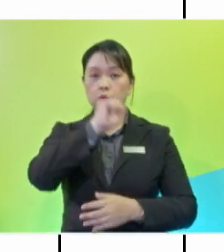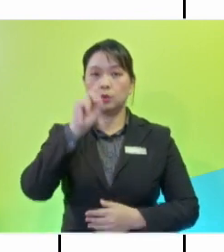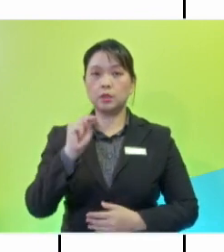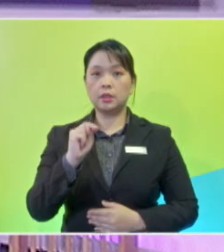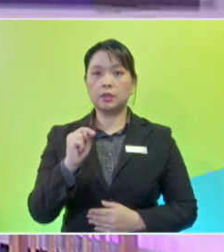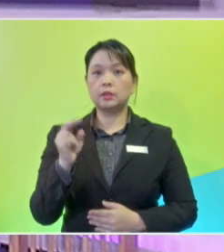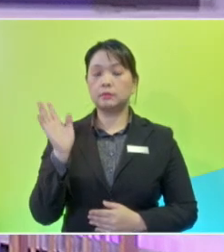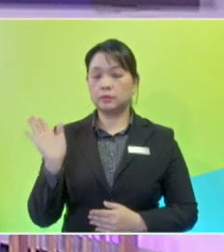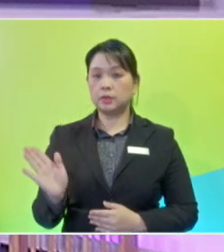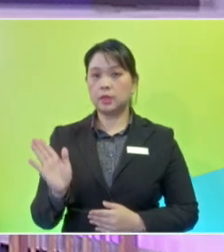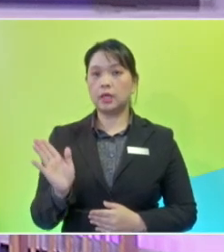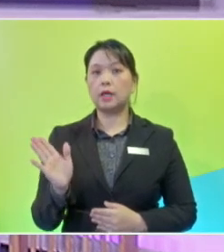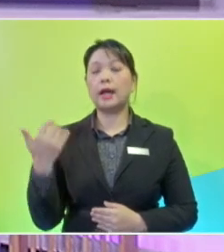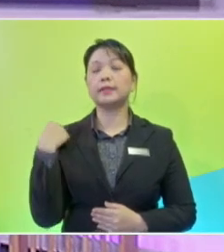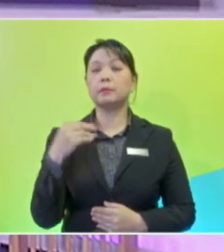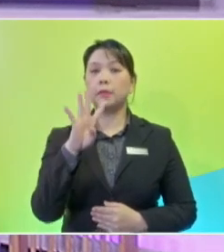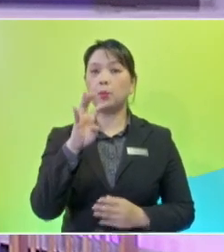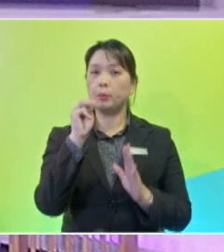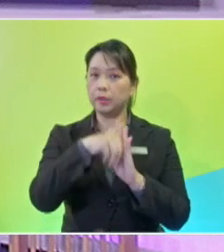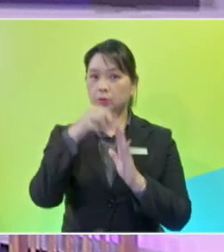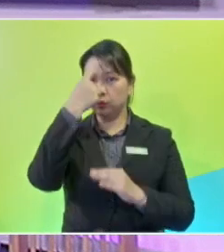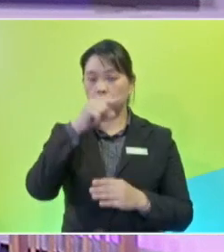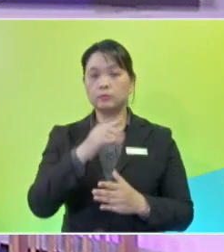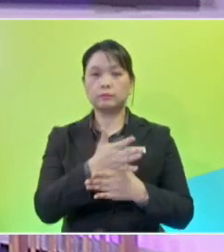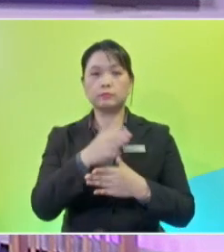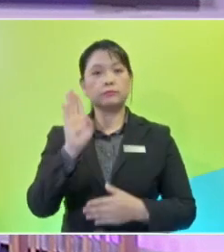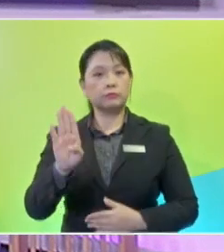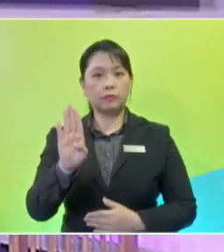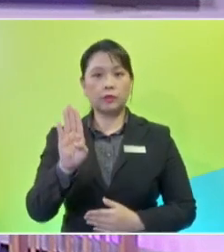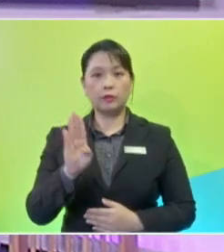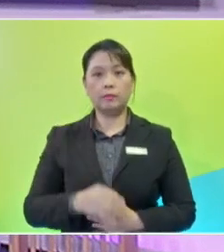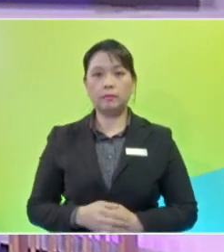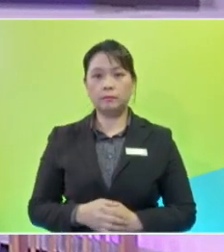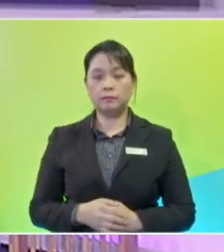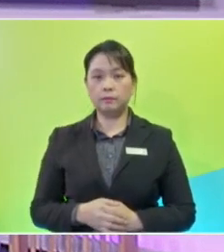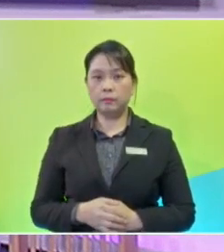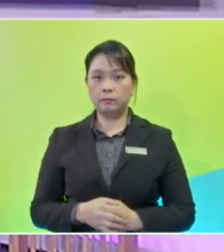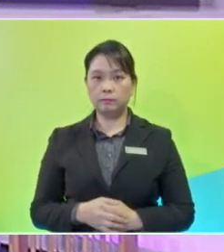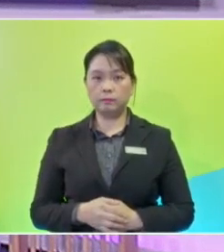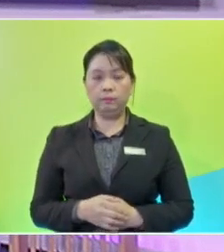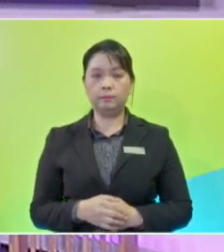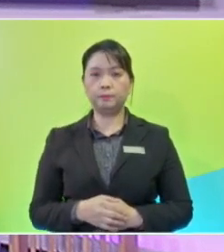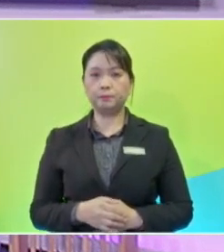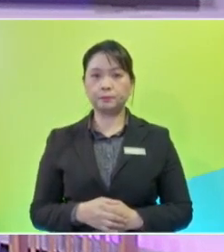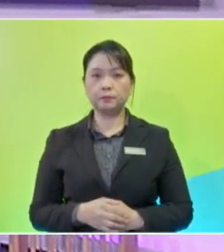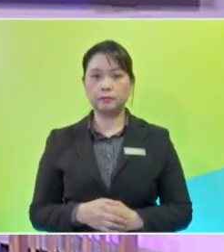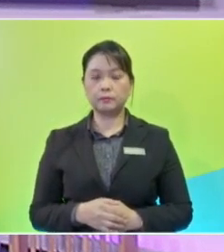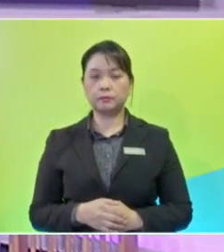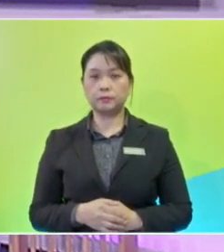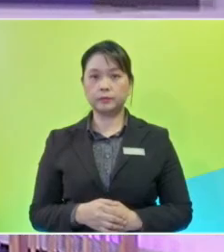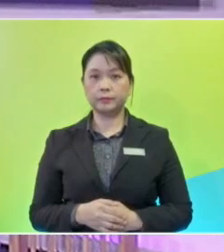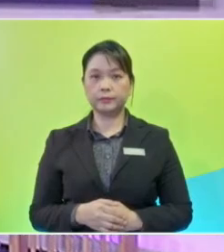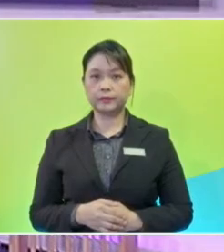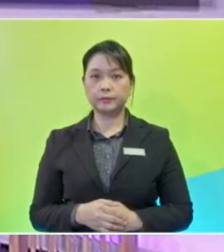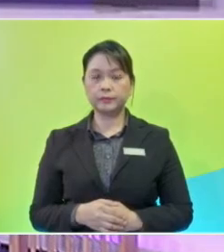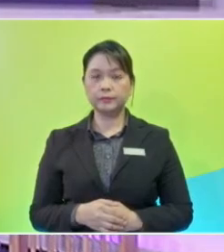menit kalau boleh guntingkan sebaik mungkin untuk menjawab pemeriksaan untuk kertas 1